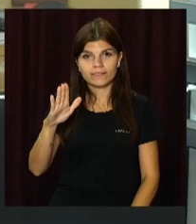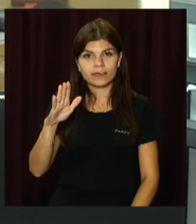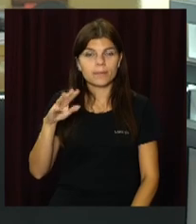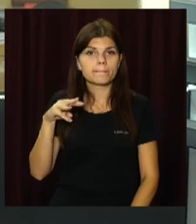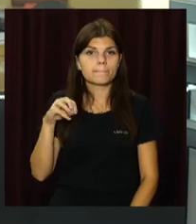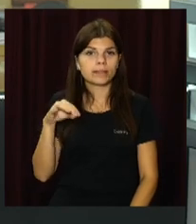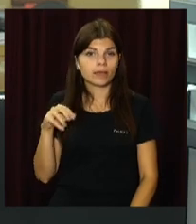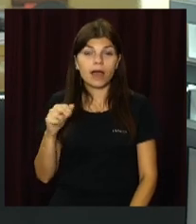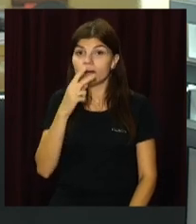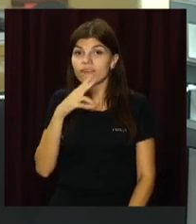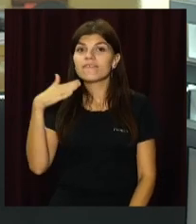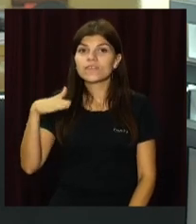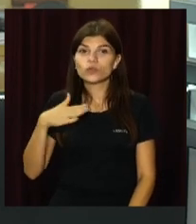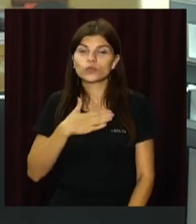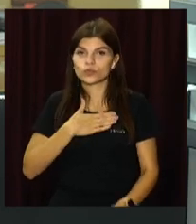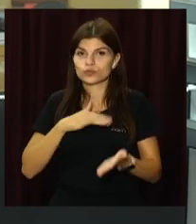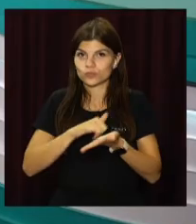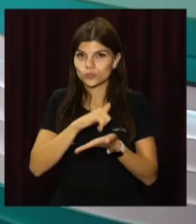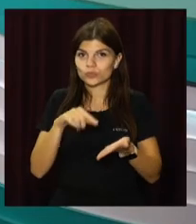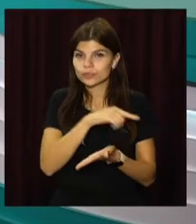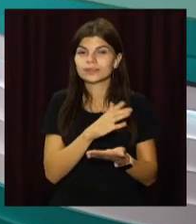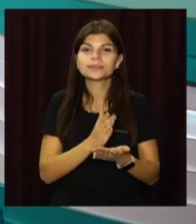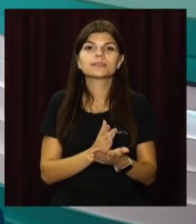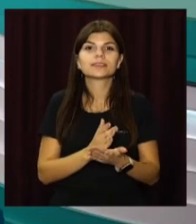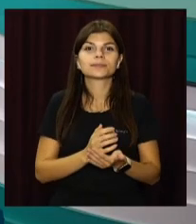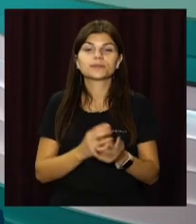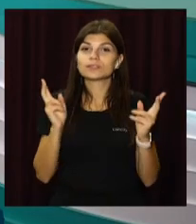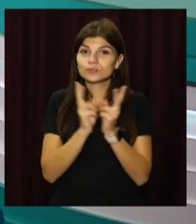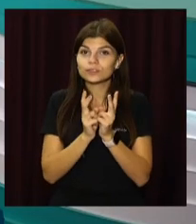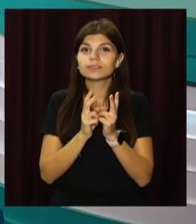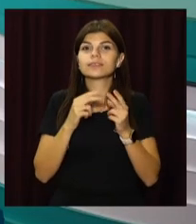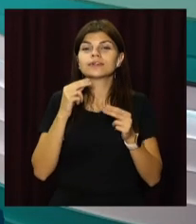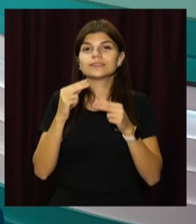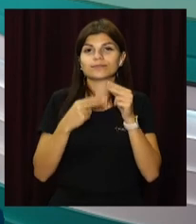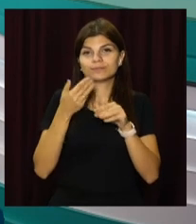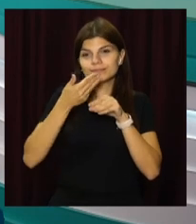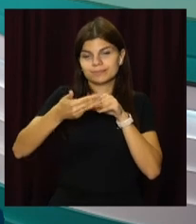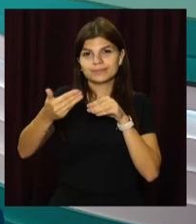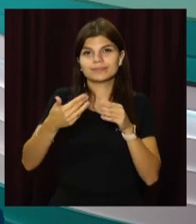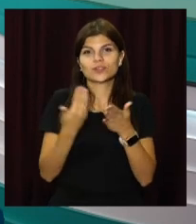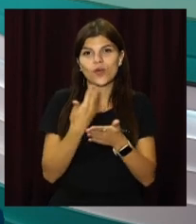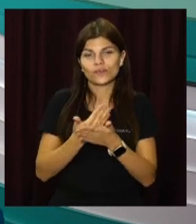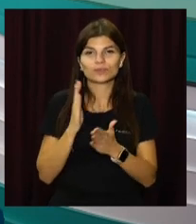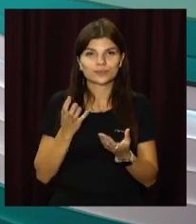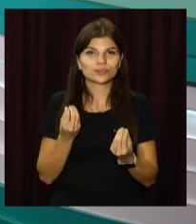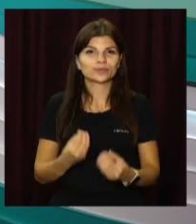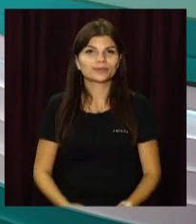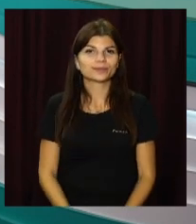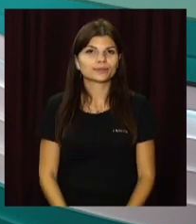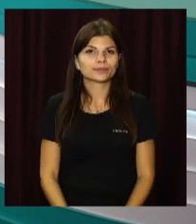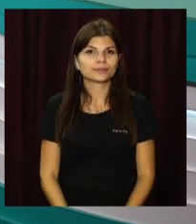opentv.media. Сюжети переглядайте на нашому YouTube-каналі. Зустрінемось за декілька годин у наступному випуску новин.